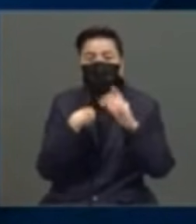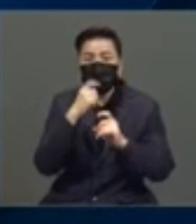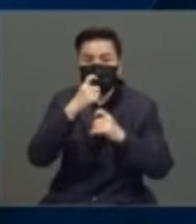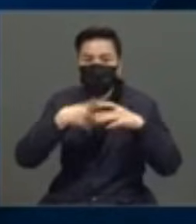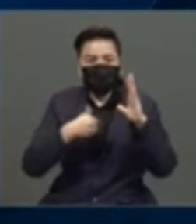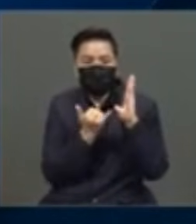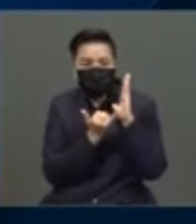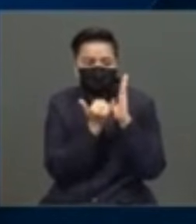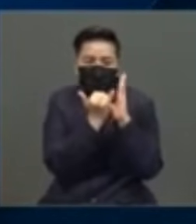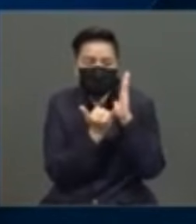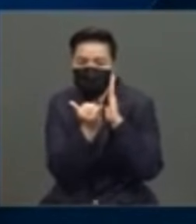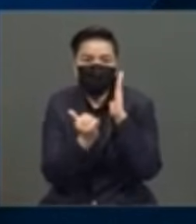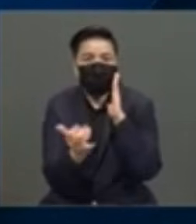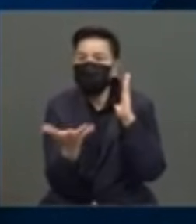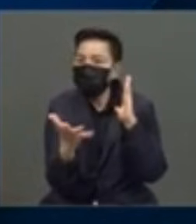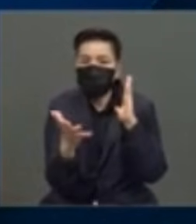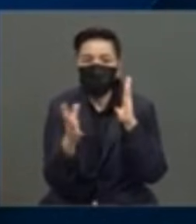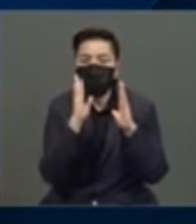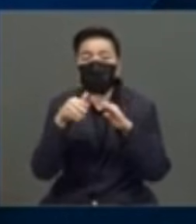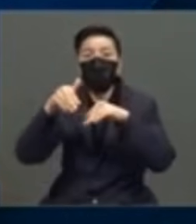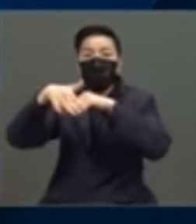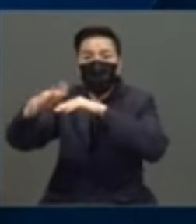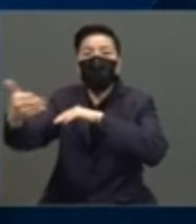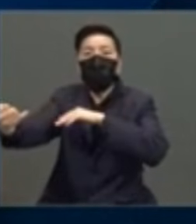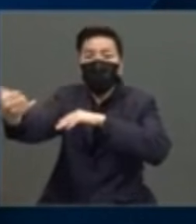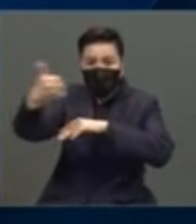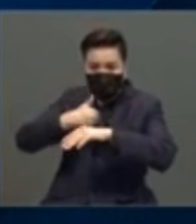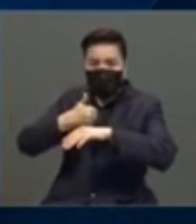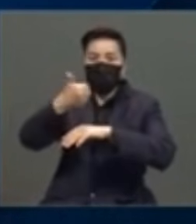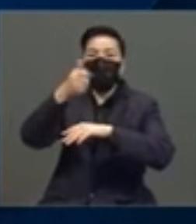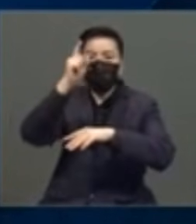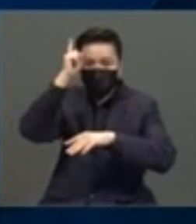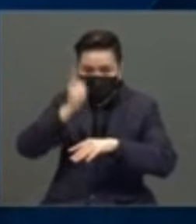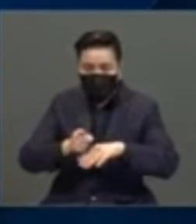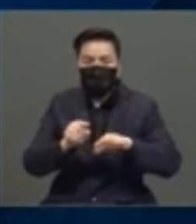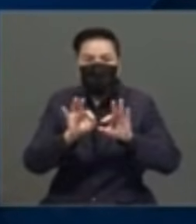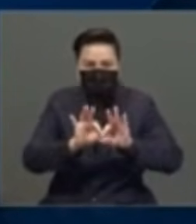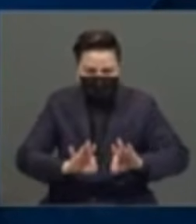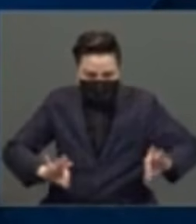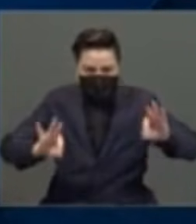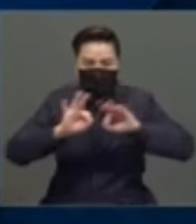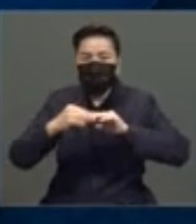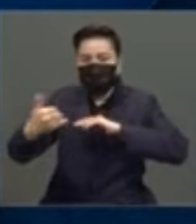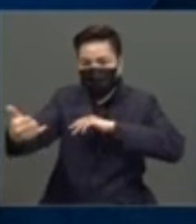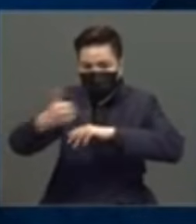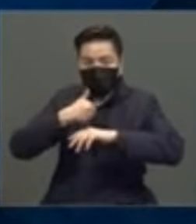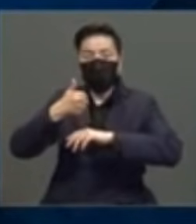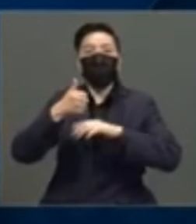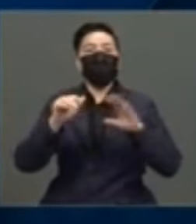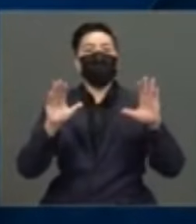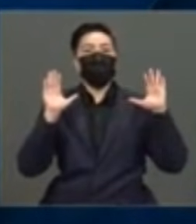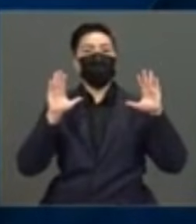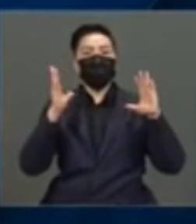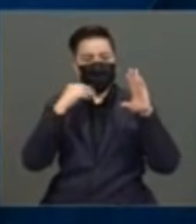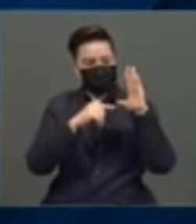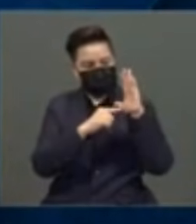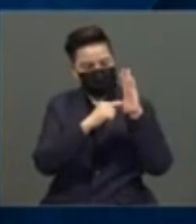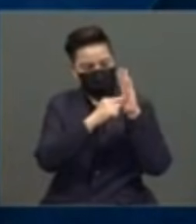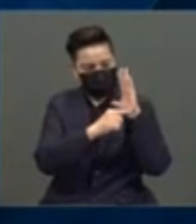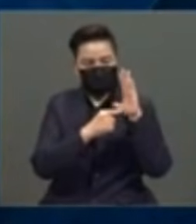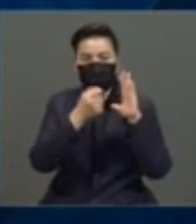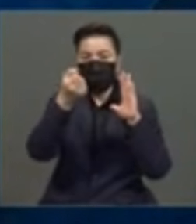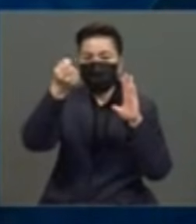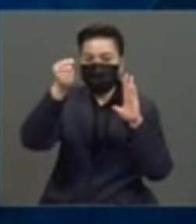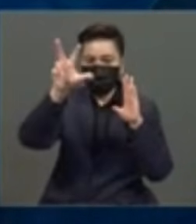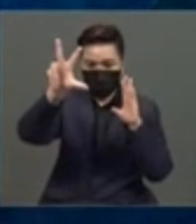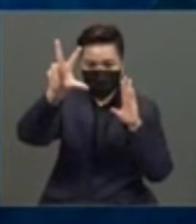เสี่ยงคนที่จะอยู่ข้างนอกจะเข้ามาได้ไหมก็ได้ครับแต่ว่าต้องมีความจำเป็นจริงๆถึงจะเข้ามาเพราะฉะนั้นเราจะใช้